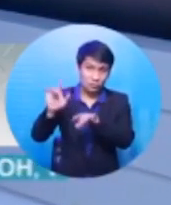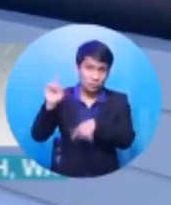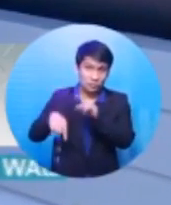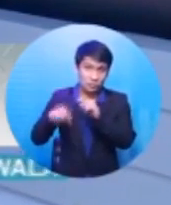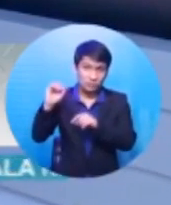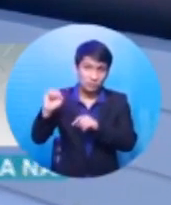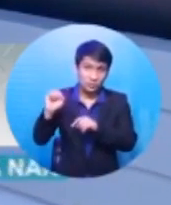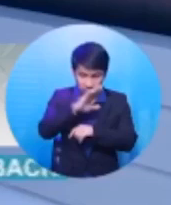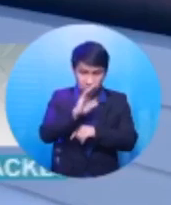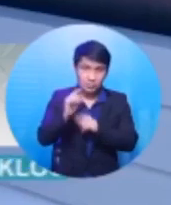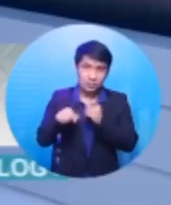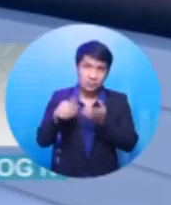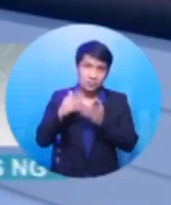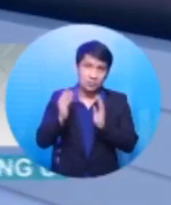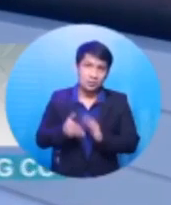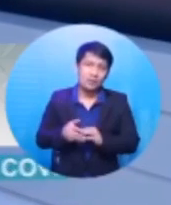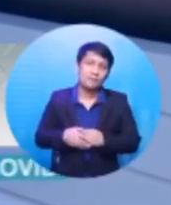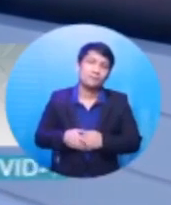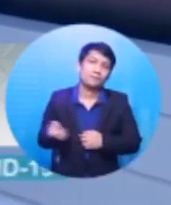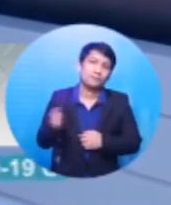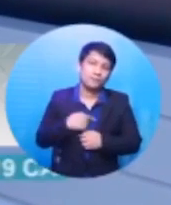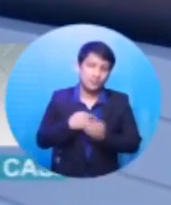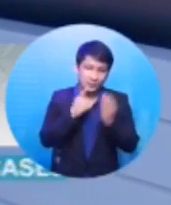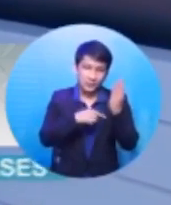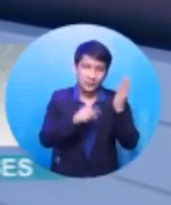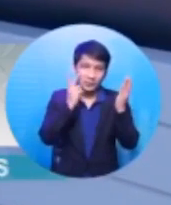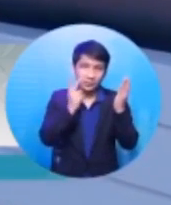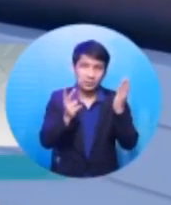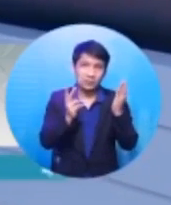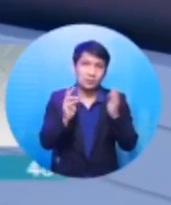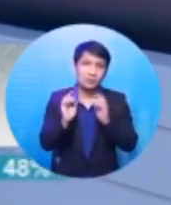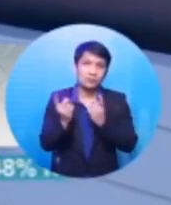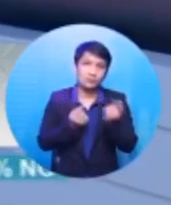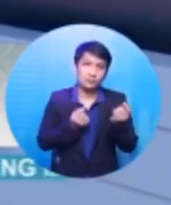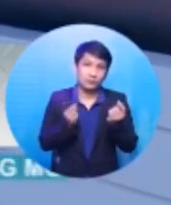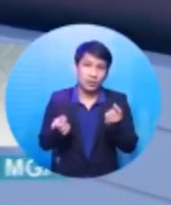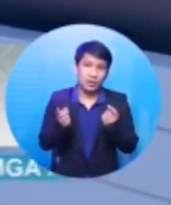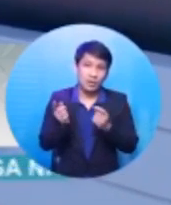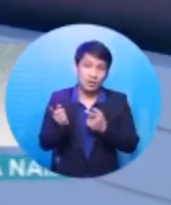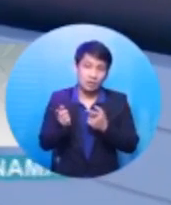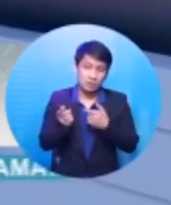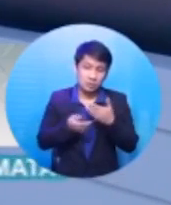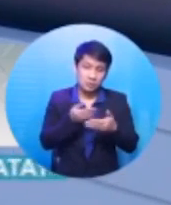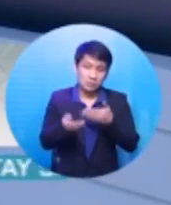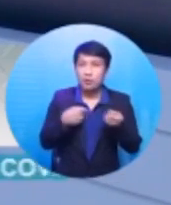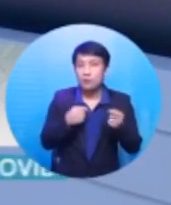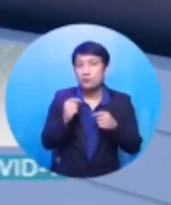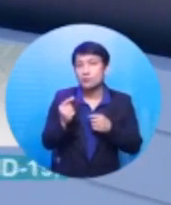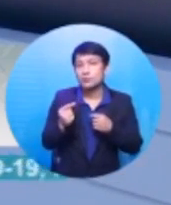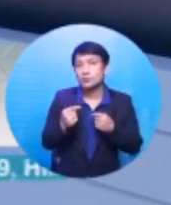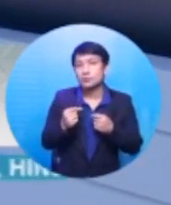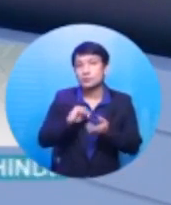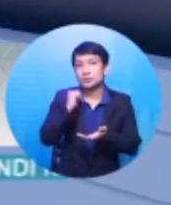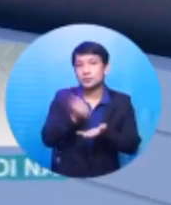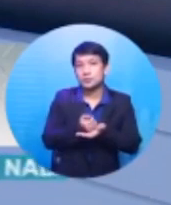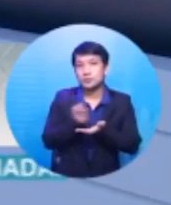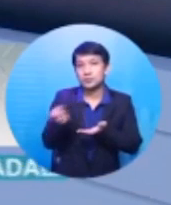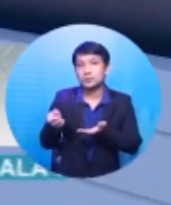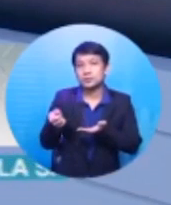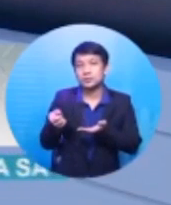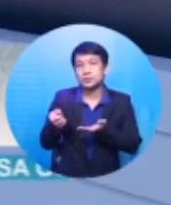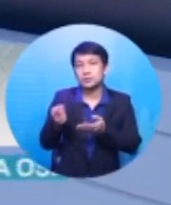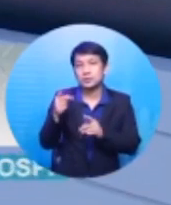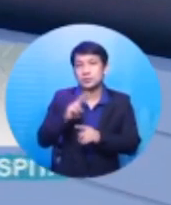citizen? Student visa lang? Again, sir, no, ang nakikita ko dito, ang most practical po na gagawin natin dito is kailangan ma-establish muna natin yung case